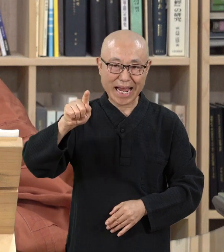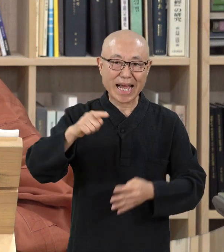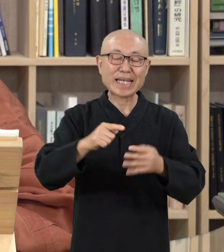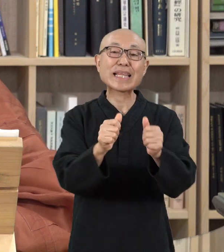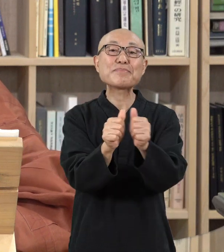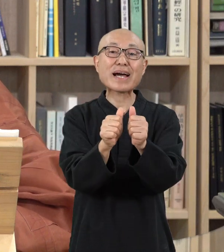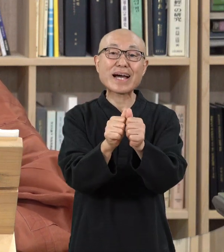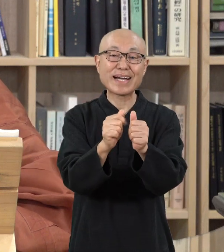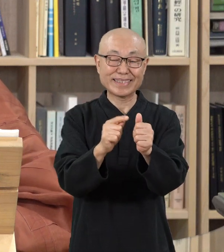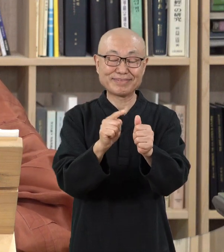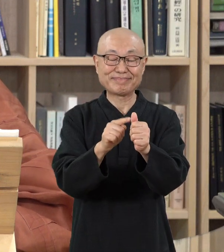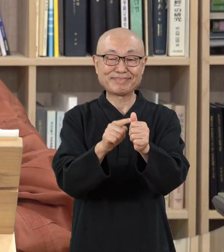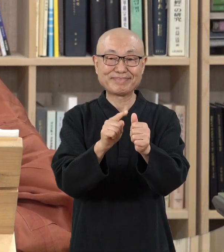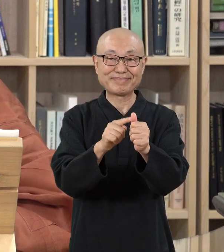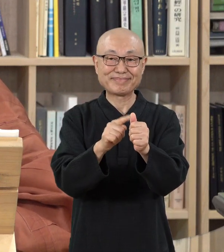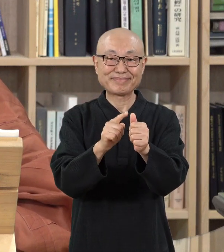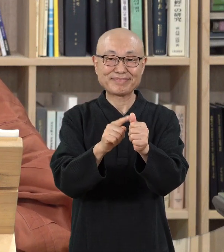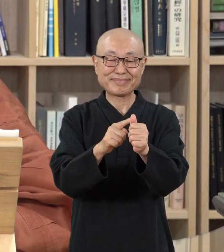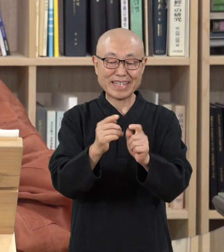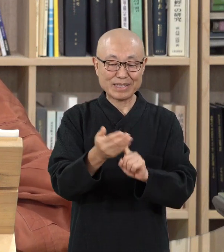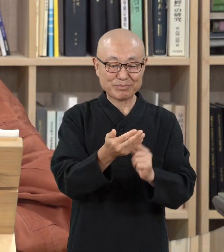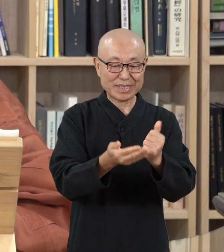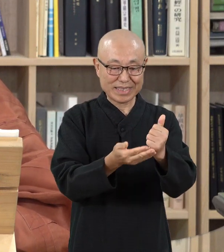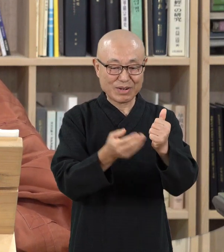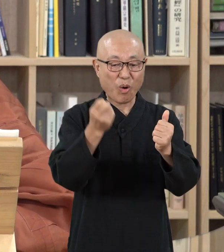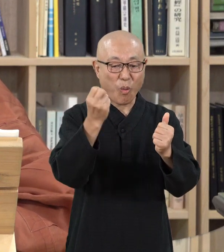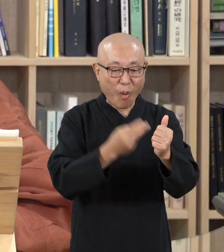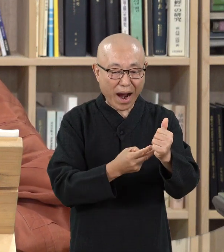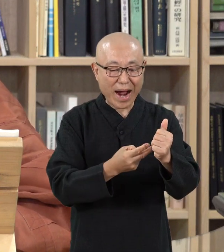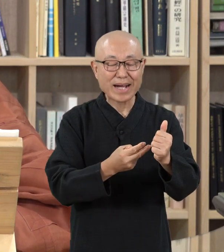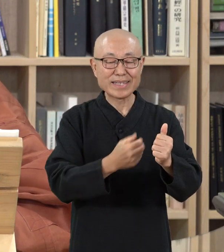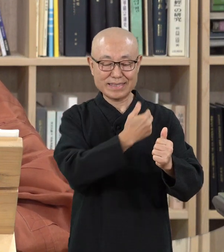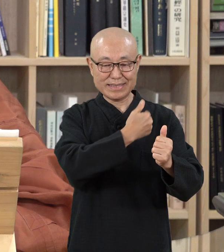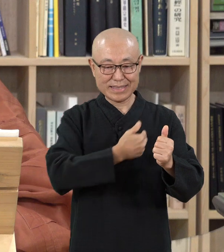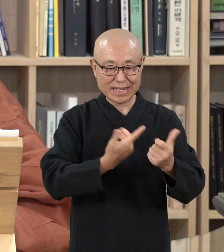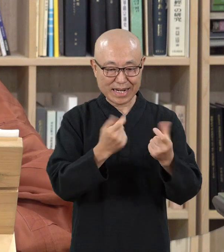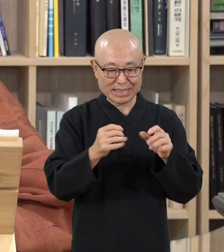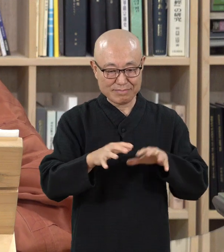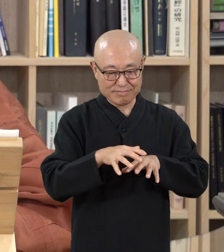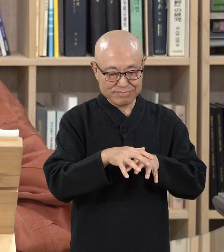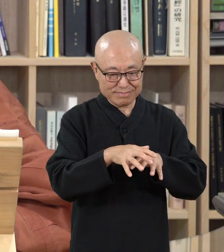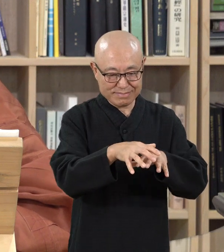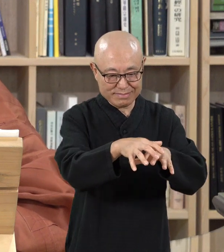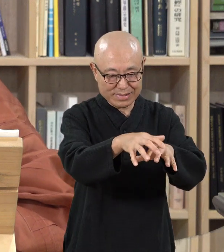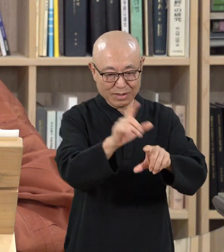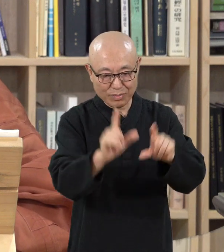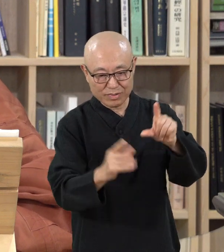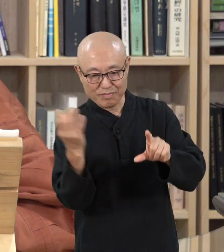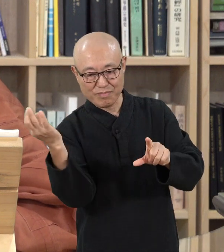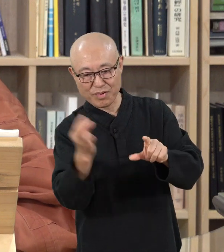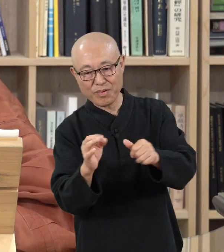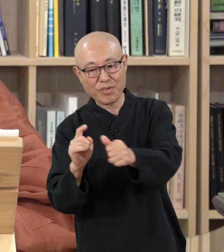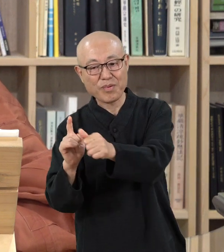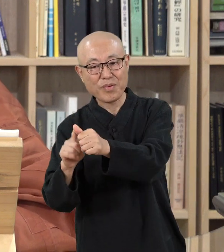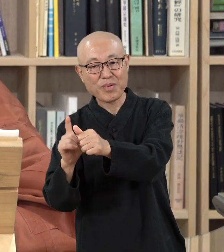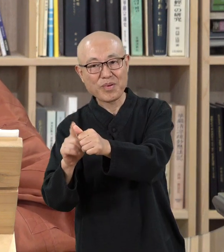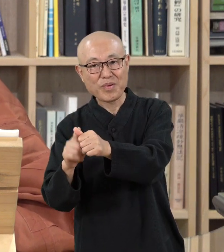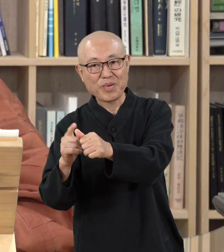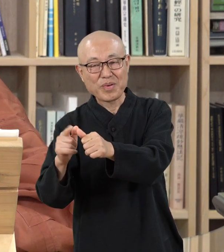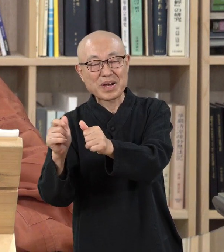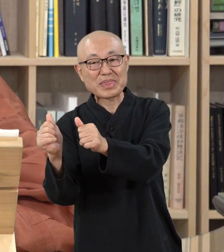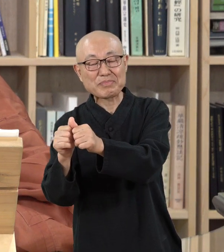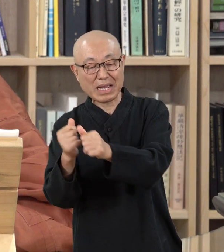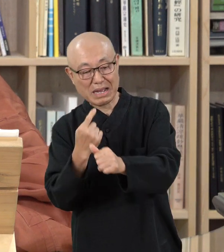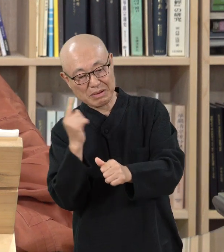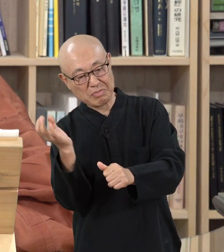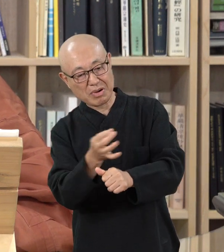많이 등장하는데요. 부처님과 제자들이 걸식하는 걸 보고 굉장히 아주 그 비웃는